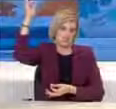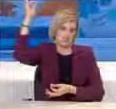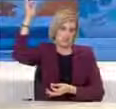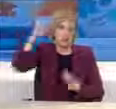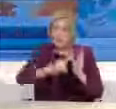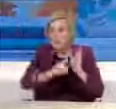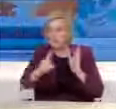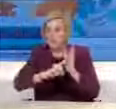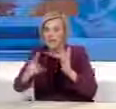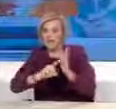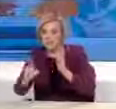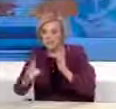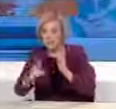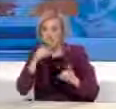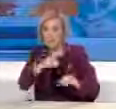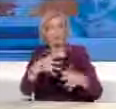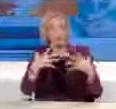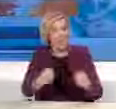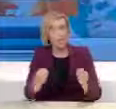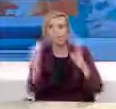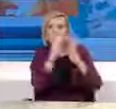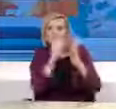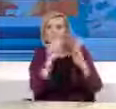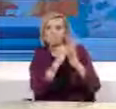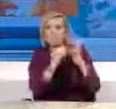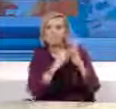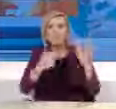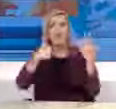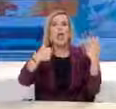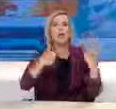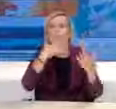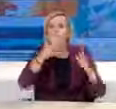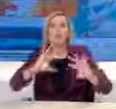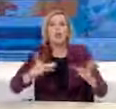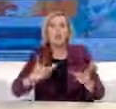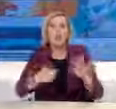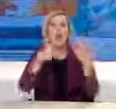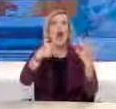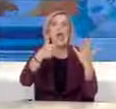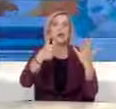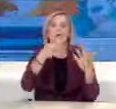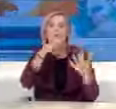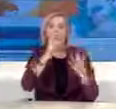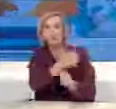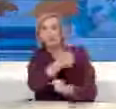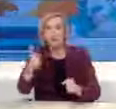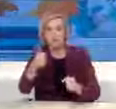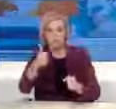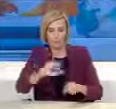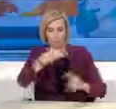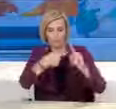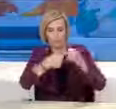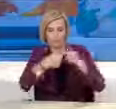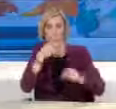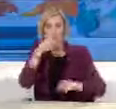οποία κωδικοποιεί έξι λόγους για τους οποίους μπορεί κανείς να έχει κατά εξαίρεση μετακίνηση. Τους αναφέρω. Πρώτον,